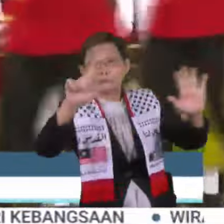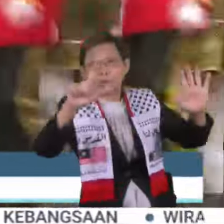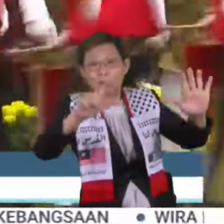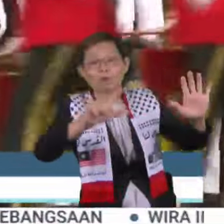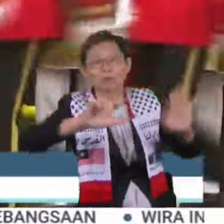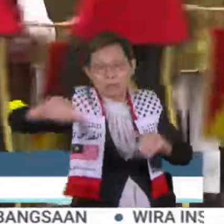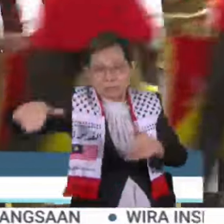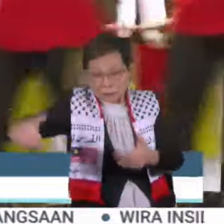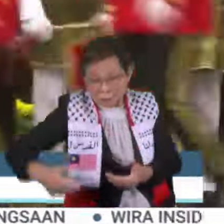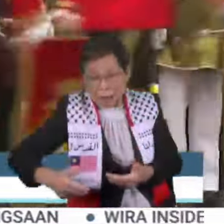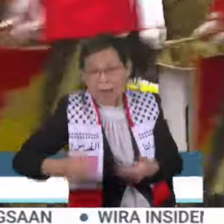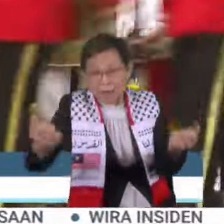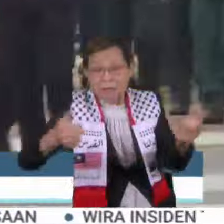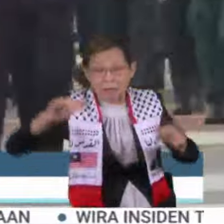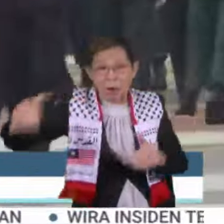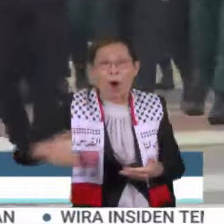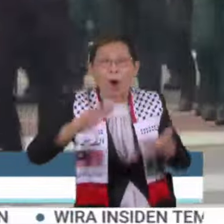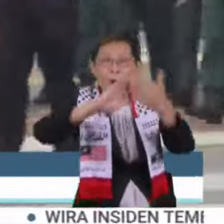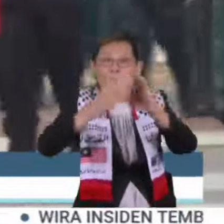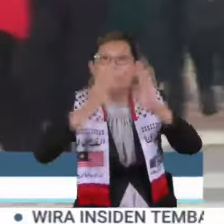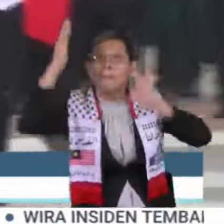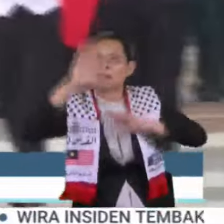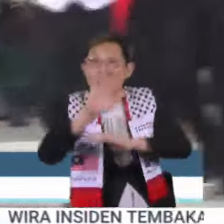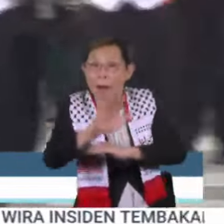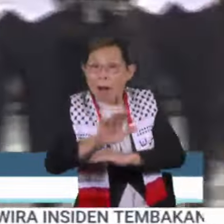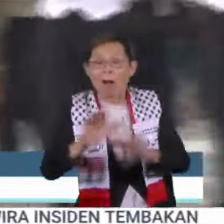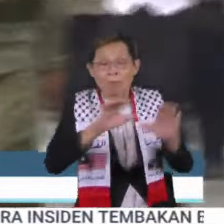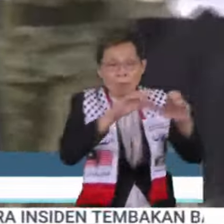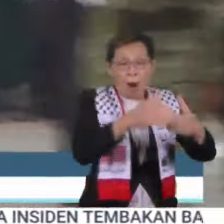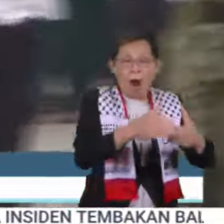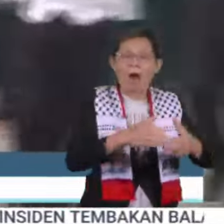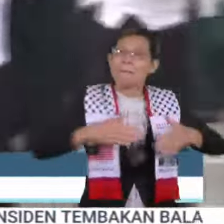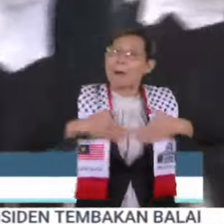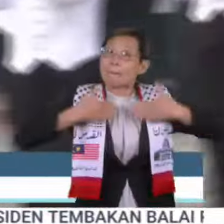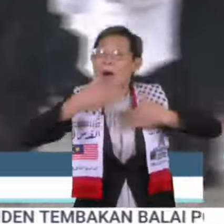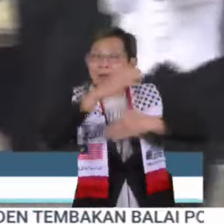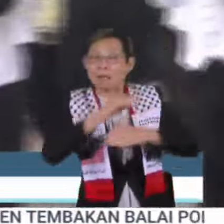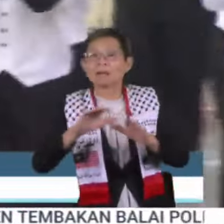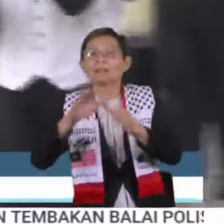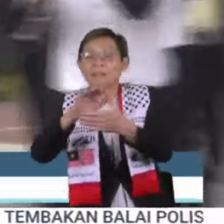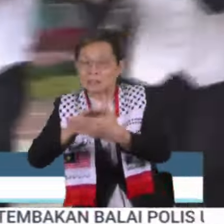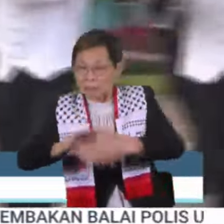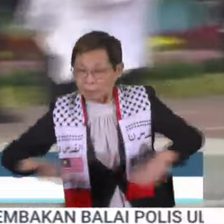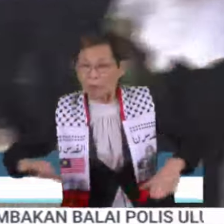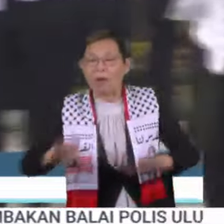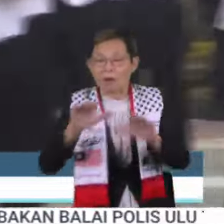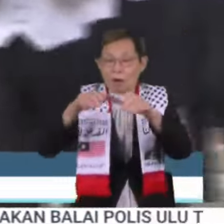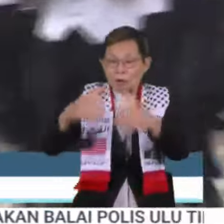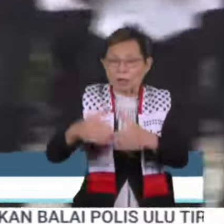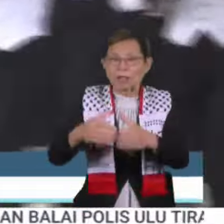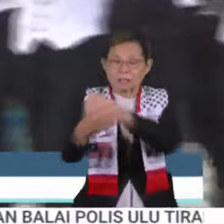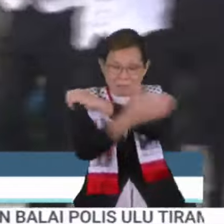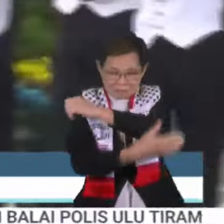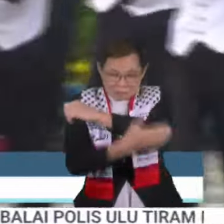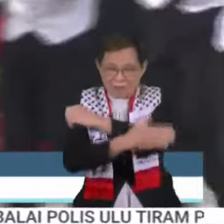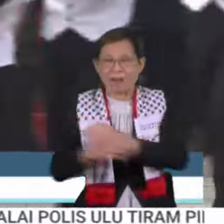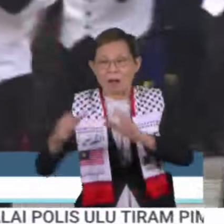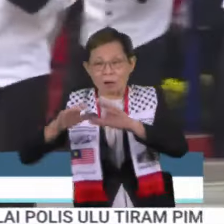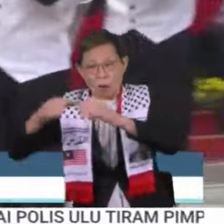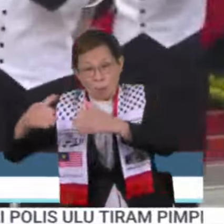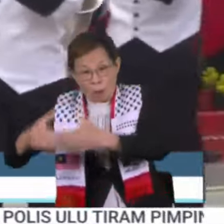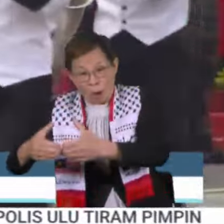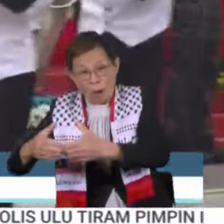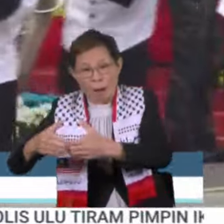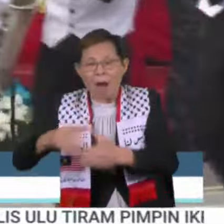diperkenal antaranya kontinjen Komuniti Malaysia Medani, kontinjen Kesejahteraan dan Keselamatan, kontinjen Kenegaraan dan